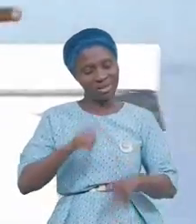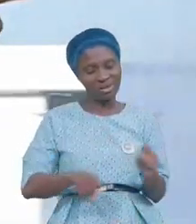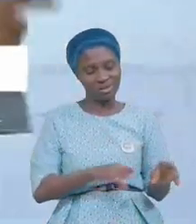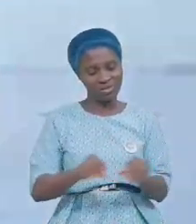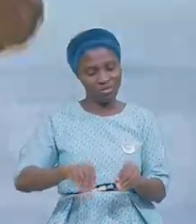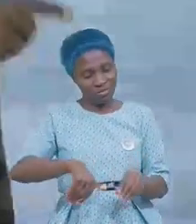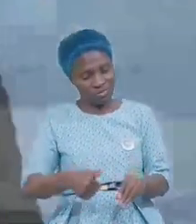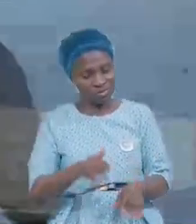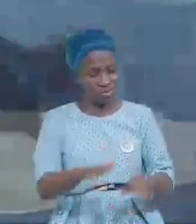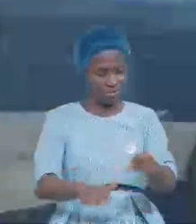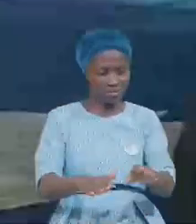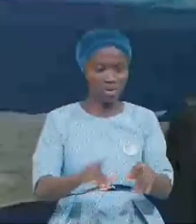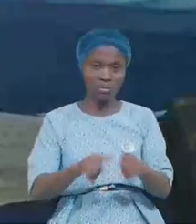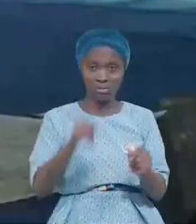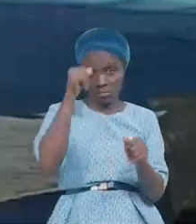Je ne peux plus rien faire d'autre.